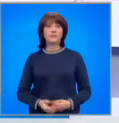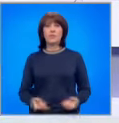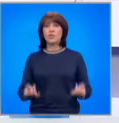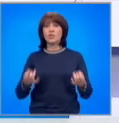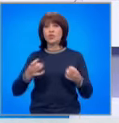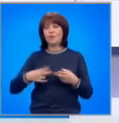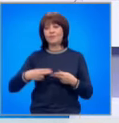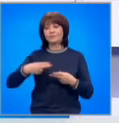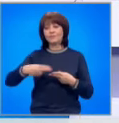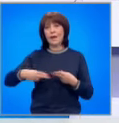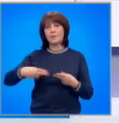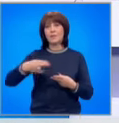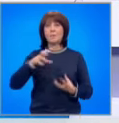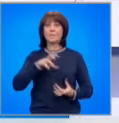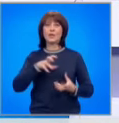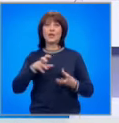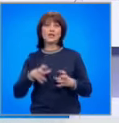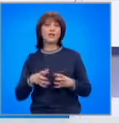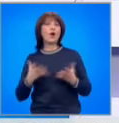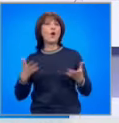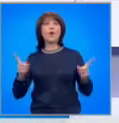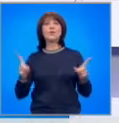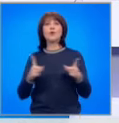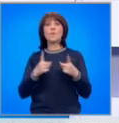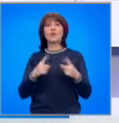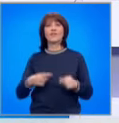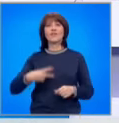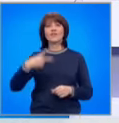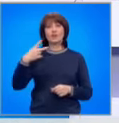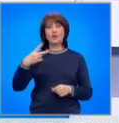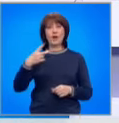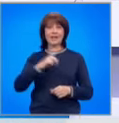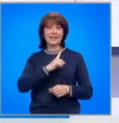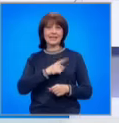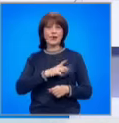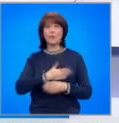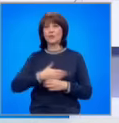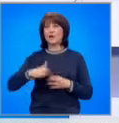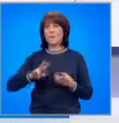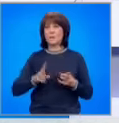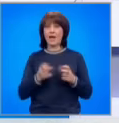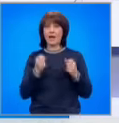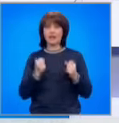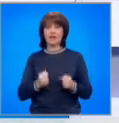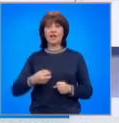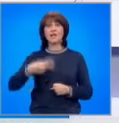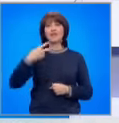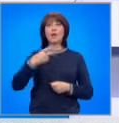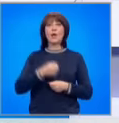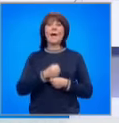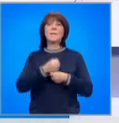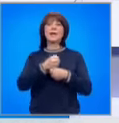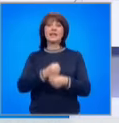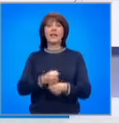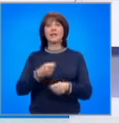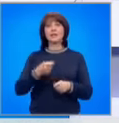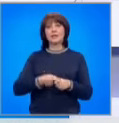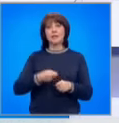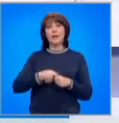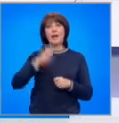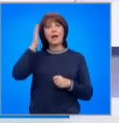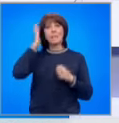Нов епизод от политическия сценарий «Кой ще управлява?». Втората сила Продължаваме промяната чакат втория мандат за съставяне на